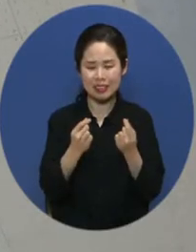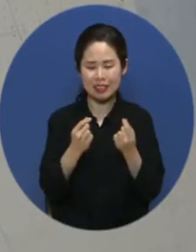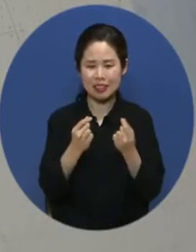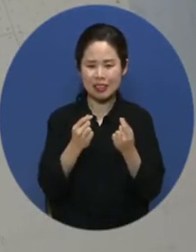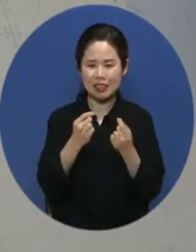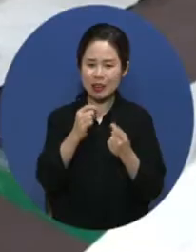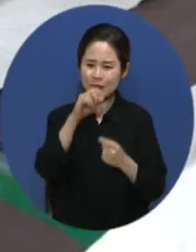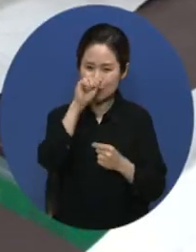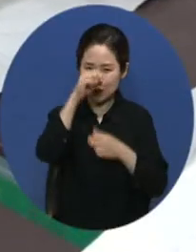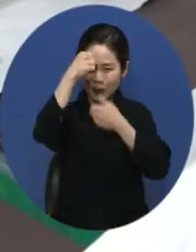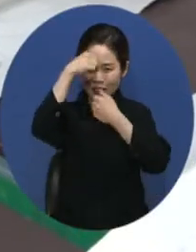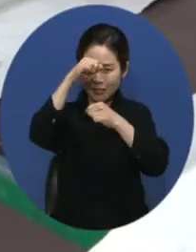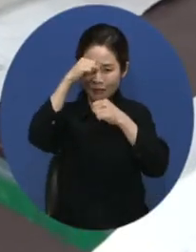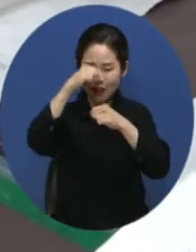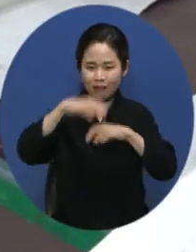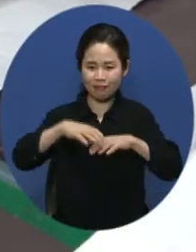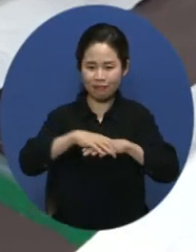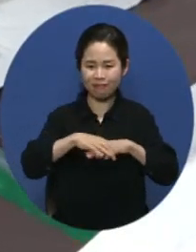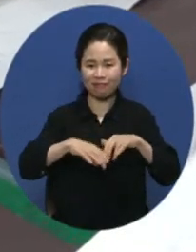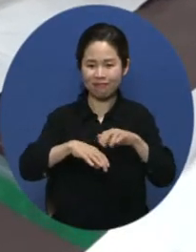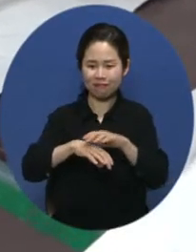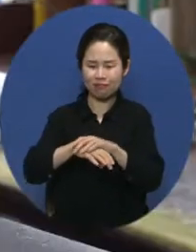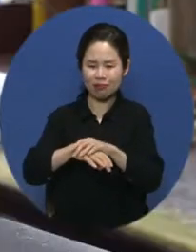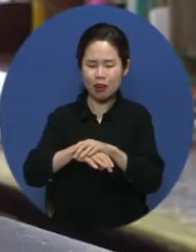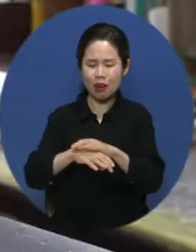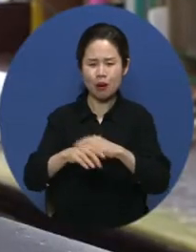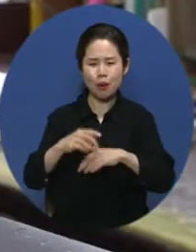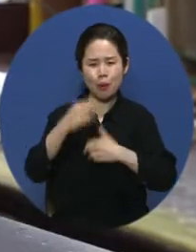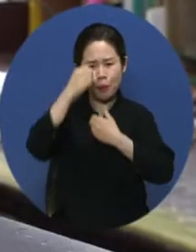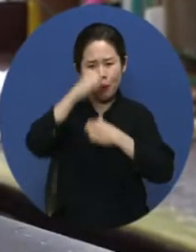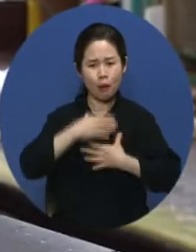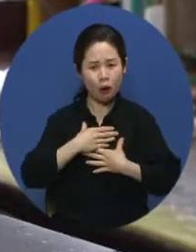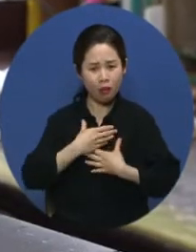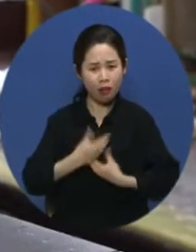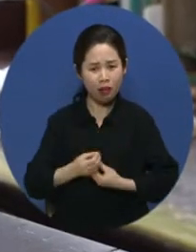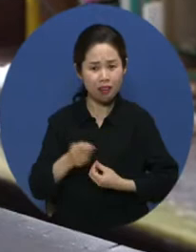건 행운과도 같은 일입니다.